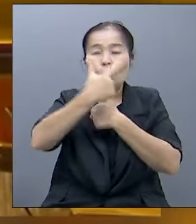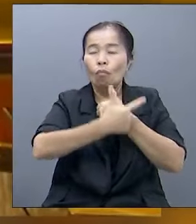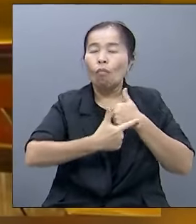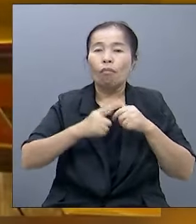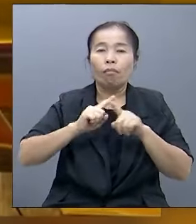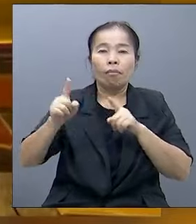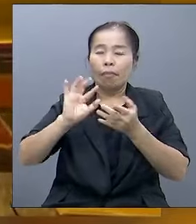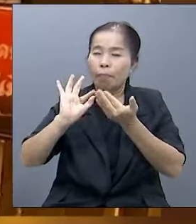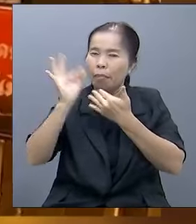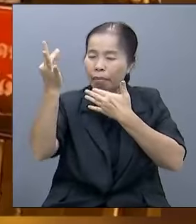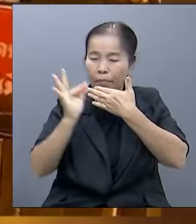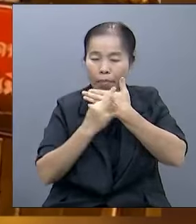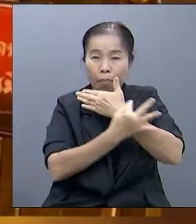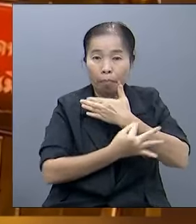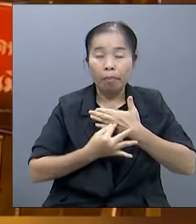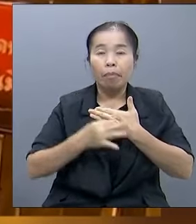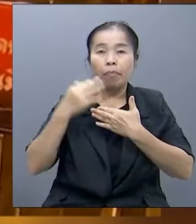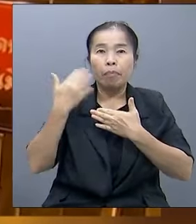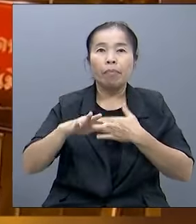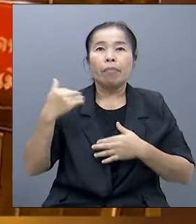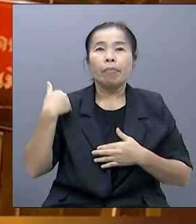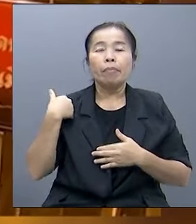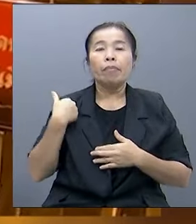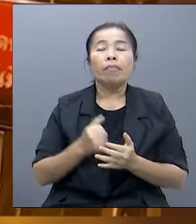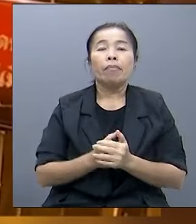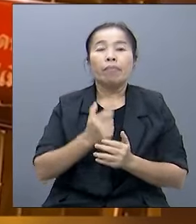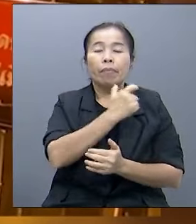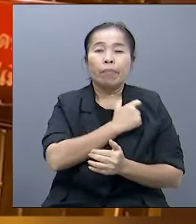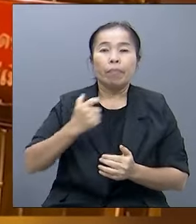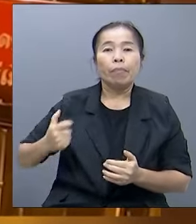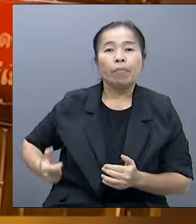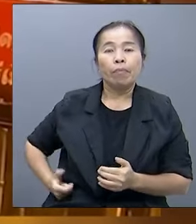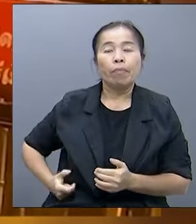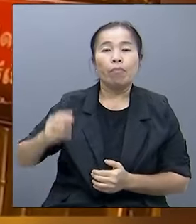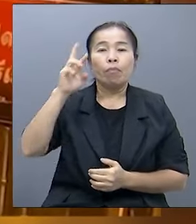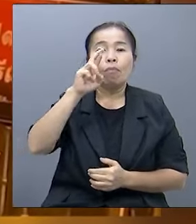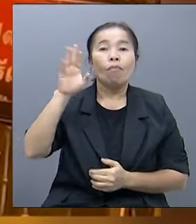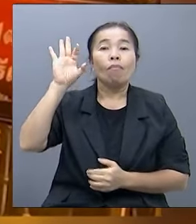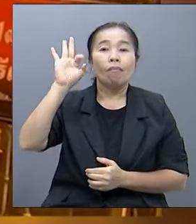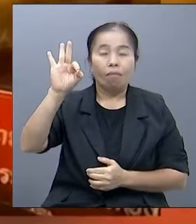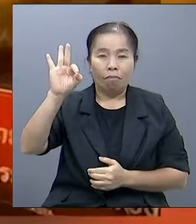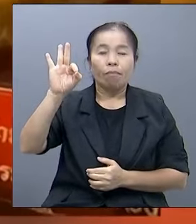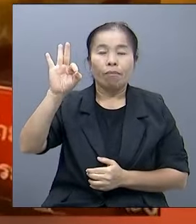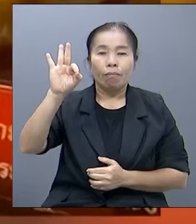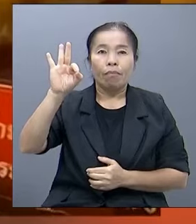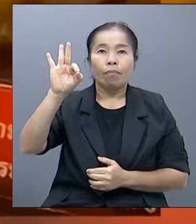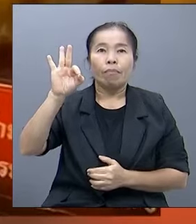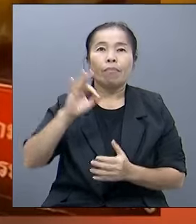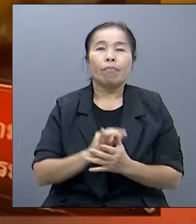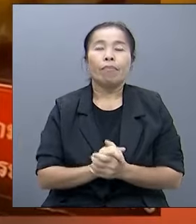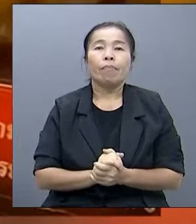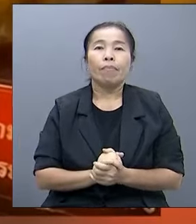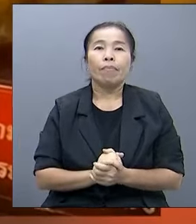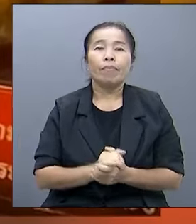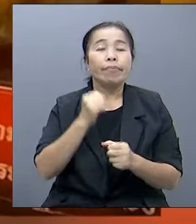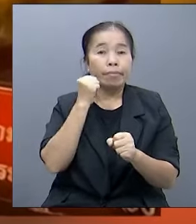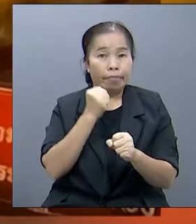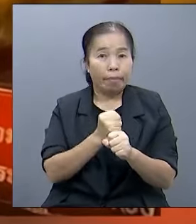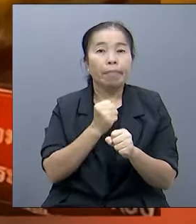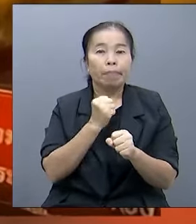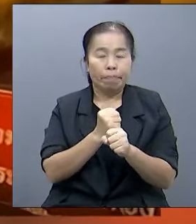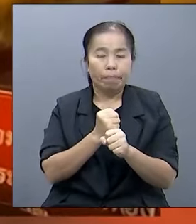ซึ่งพระบาทสมเด็จพระบรมชนกาธิเบศรมหาราชนะคะมหาภูมิพลอดุลยเดชมหาราชบรมนาถบพิตรรัชกาลที่9ทรงพระกรุณาโปร